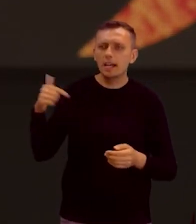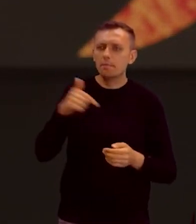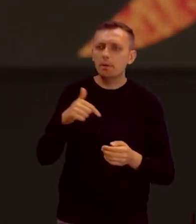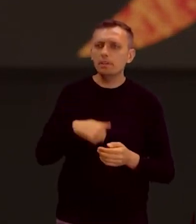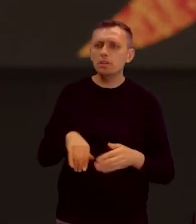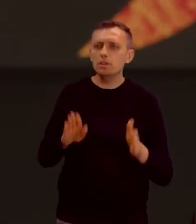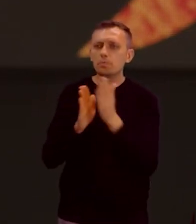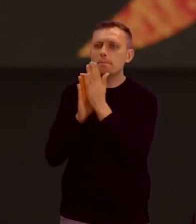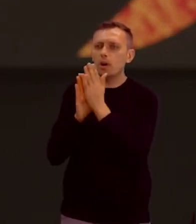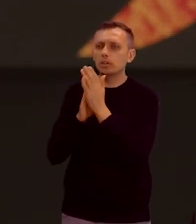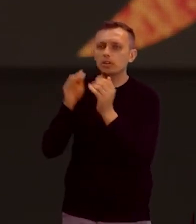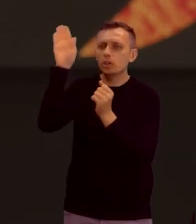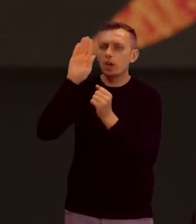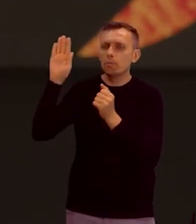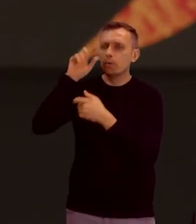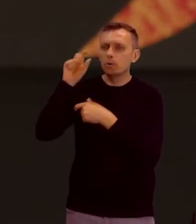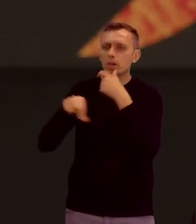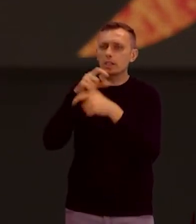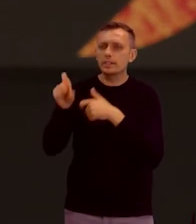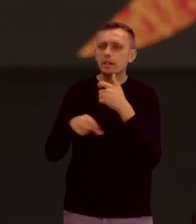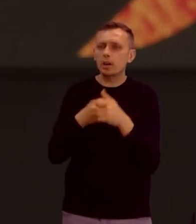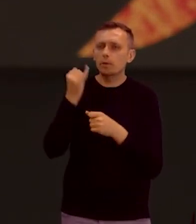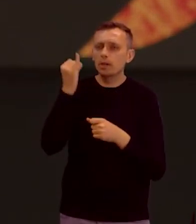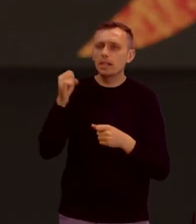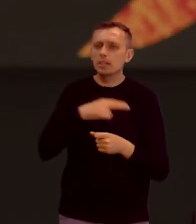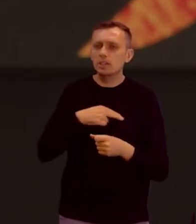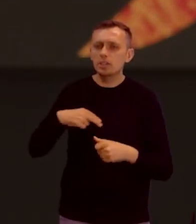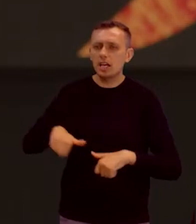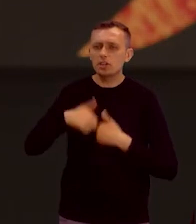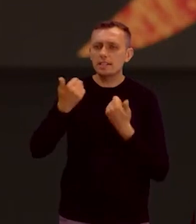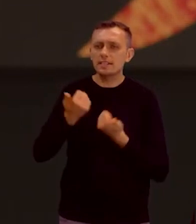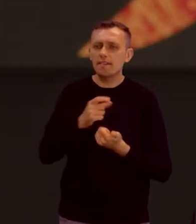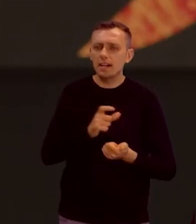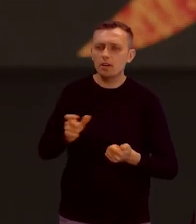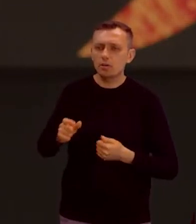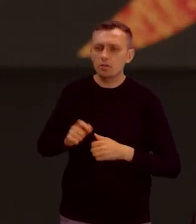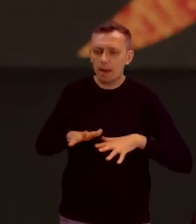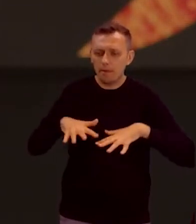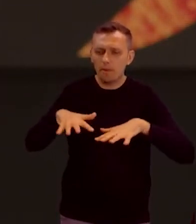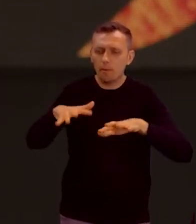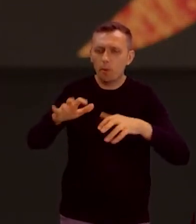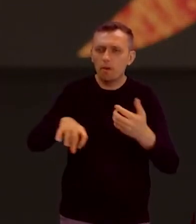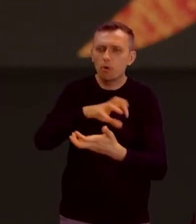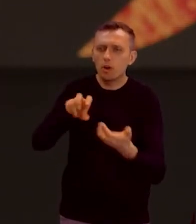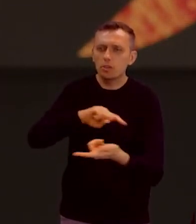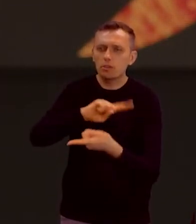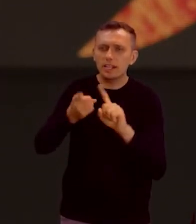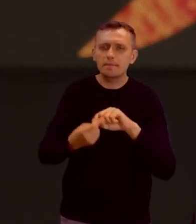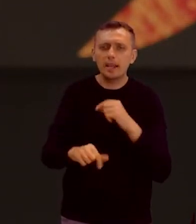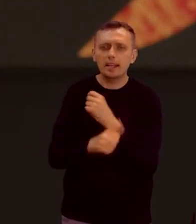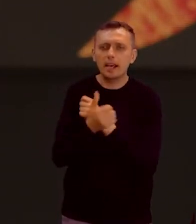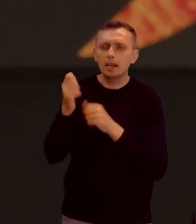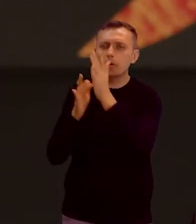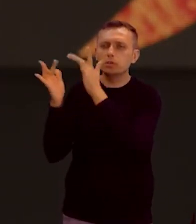uczynił nasze dzieci ludźmi wpływu ze względu na Niego samego. Wiecie, odkryłem, że